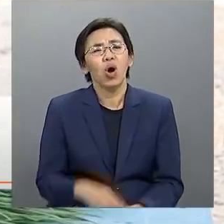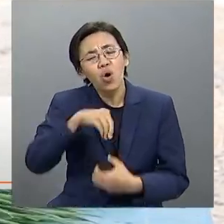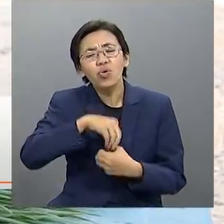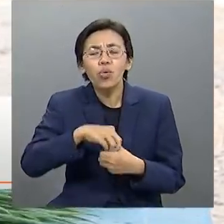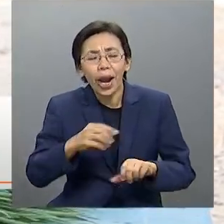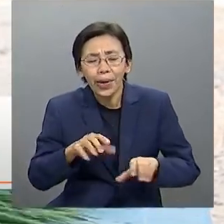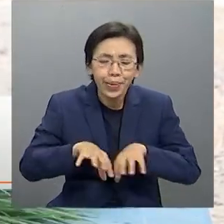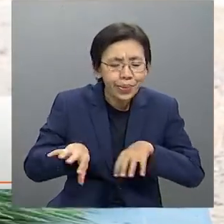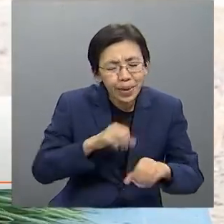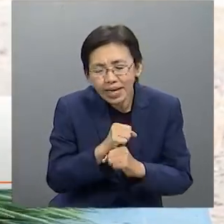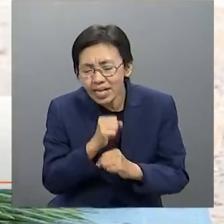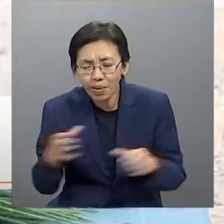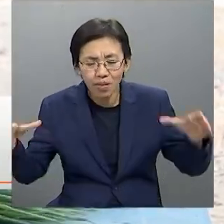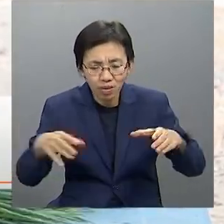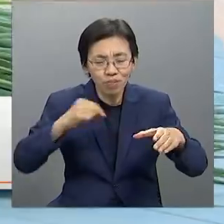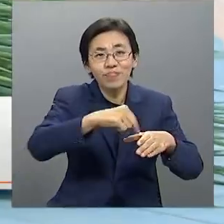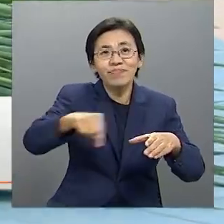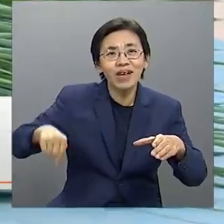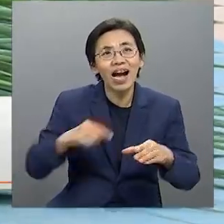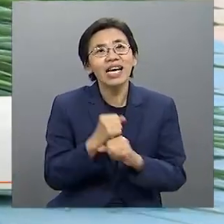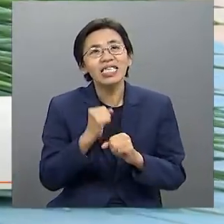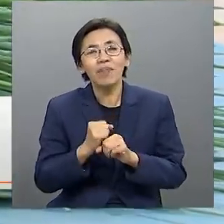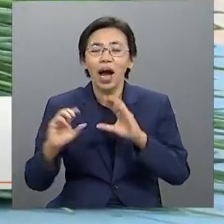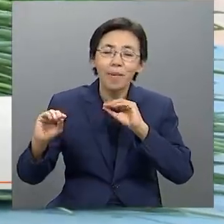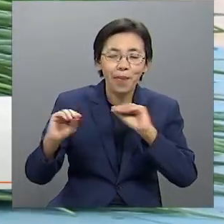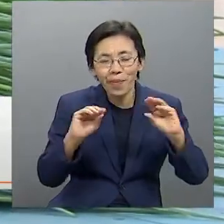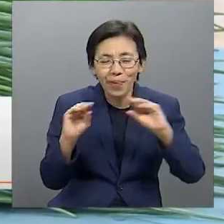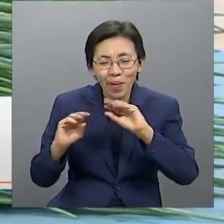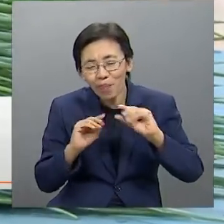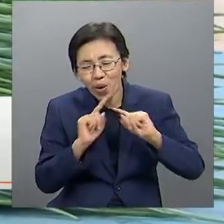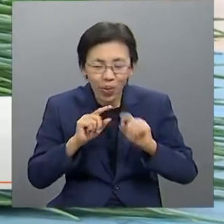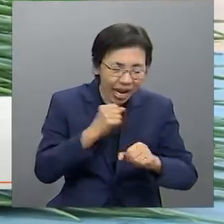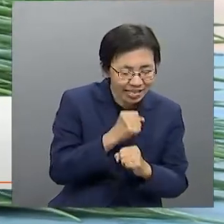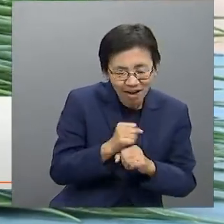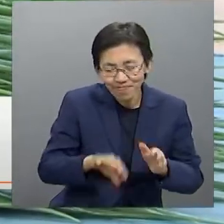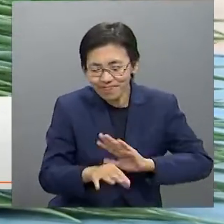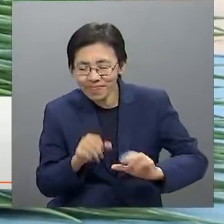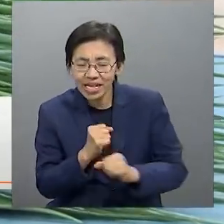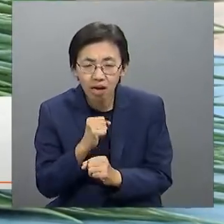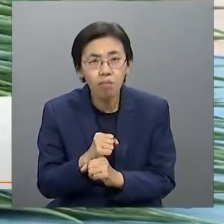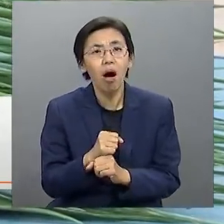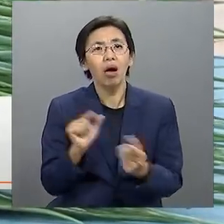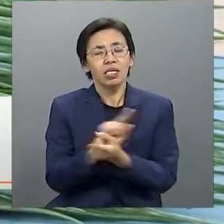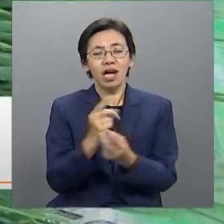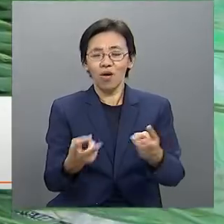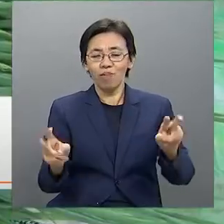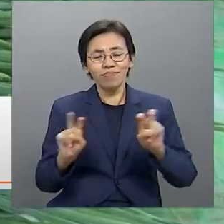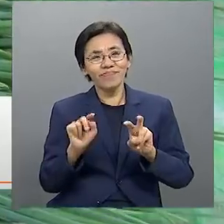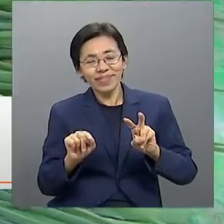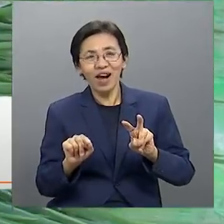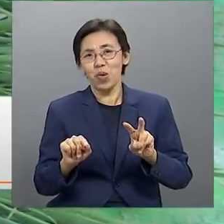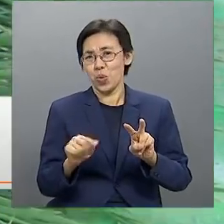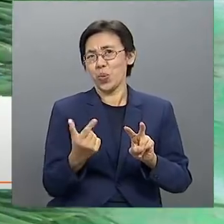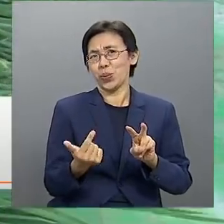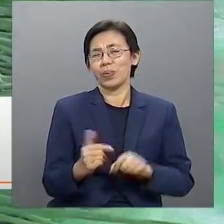บเป็นกลุ่มๆนั่งคุยกันไปเมาส์กันไปมอยกันมา ได้สังคมด้วยได้เชื่อด้วย นะคะ ทำสว